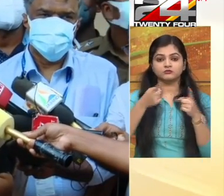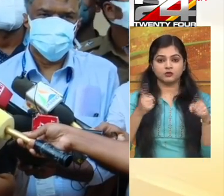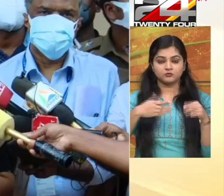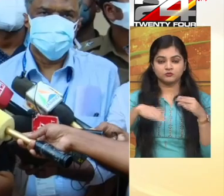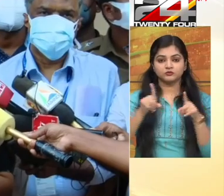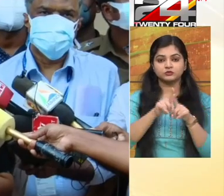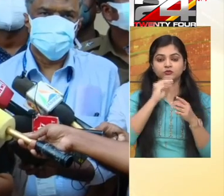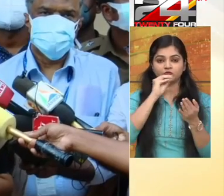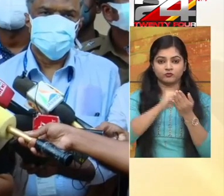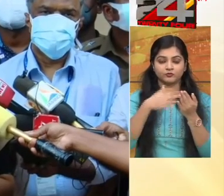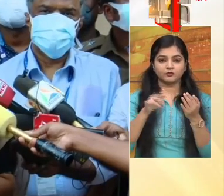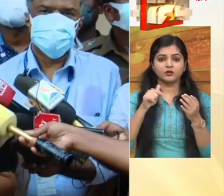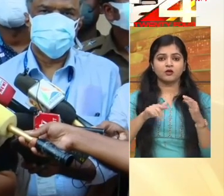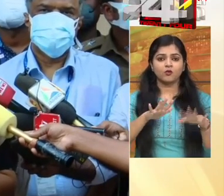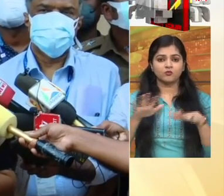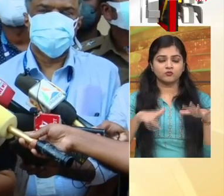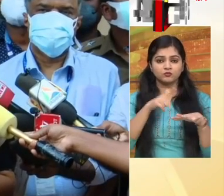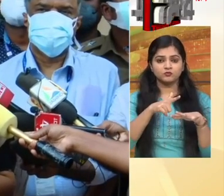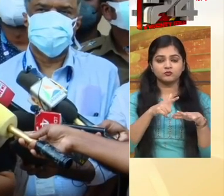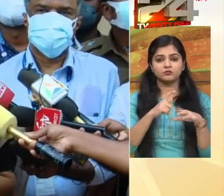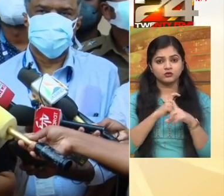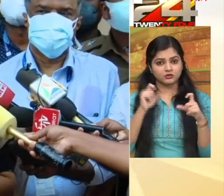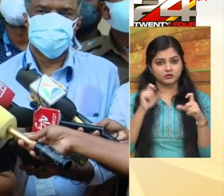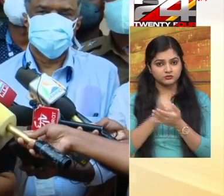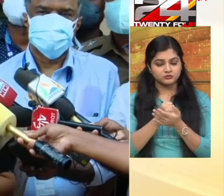അതായത് നിലവിലുള്ള സംവിധാനങ്ങൾ എങ്ങനെയാണ്,